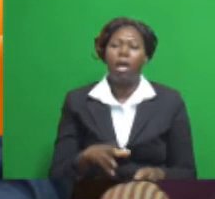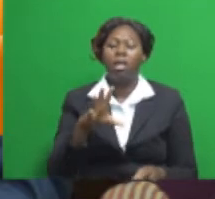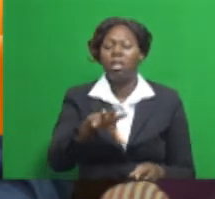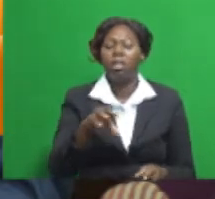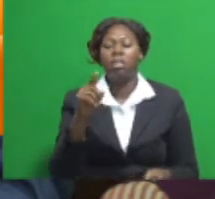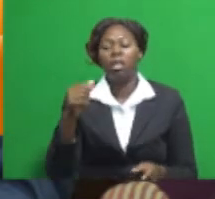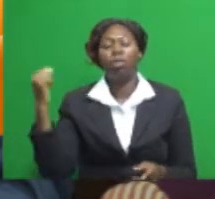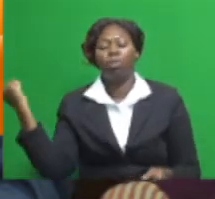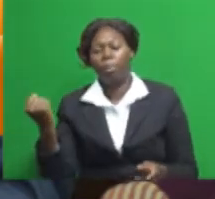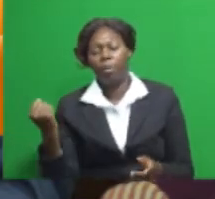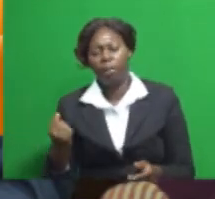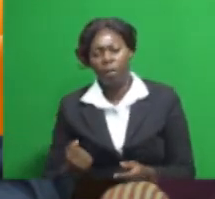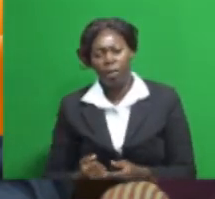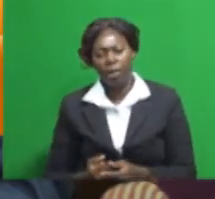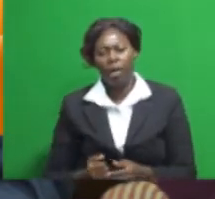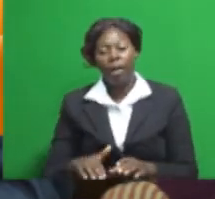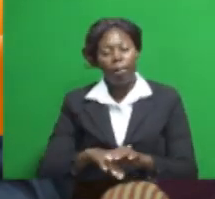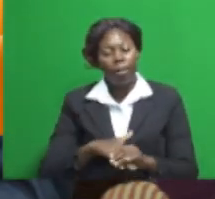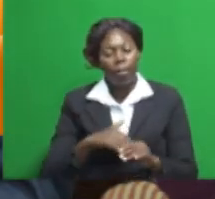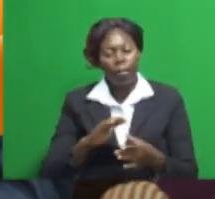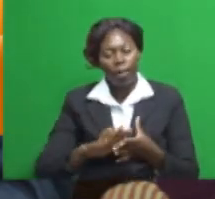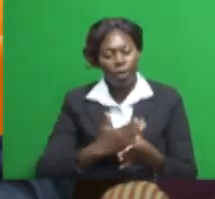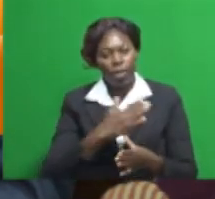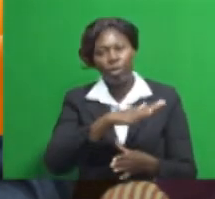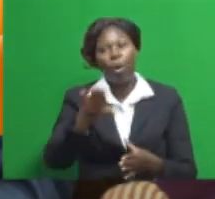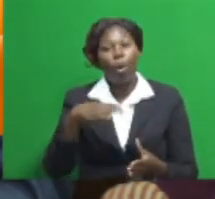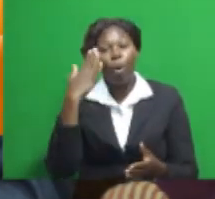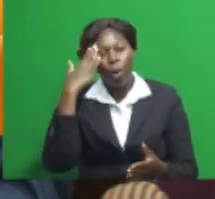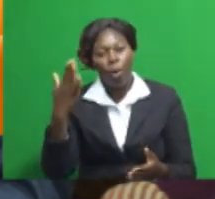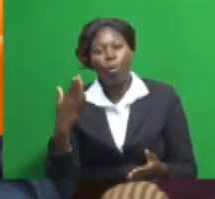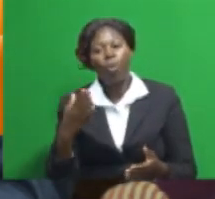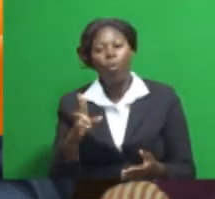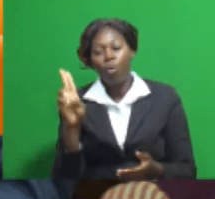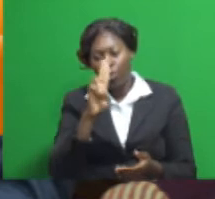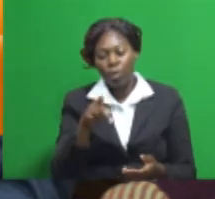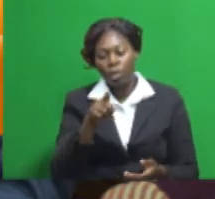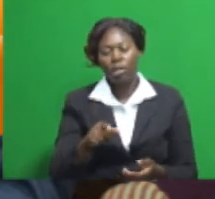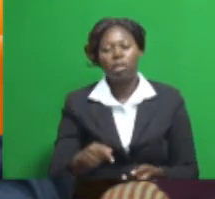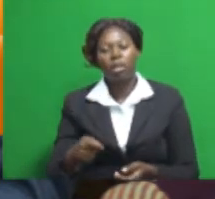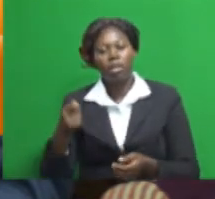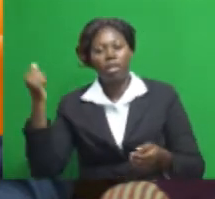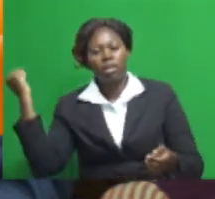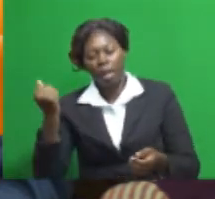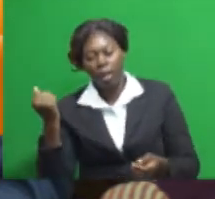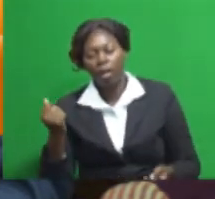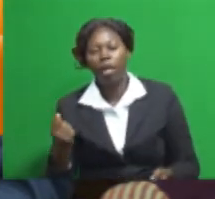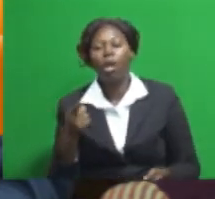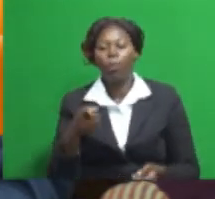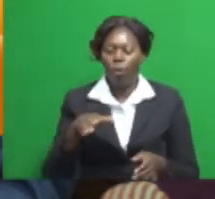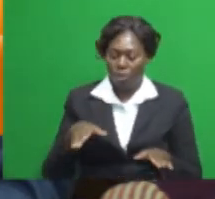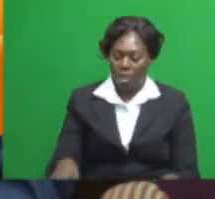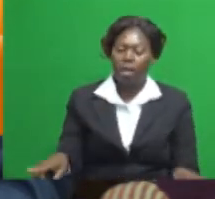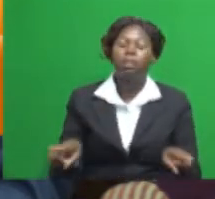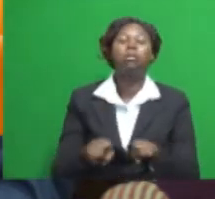Wow. Nokuti vose vanobata munondo vachafana munondo. Unofunga here kuti handigone kukumbira kuna baba